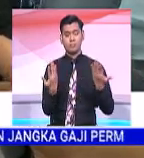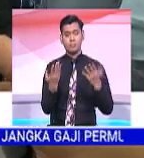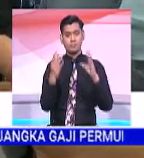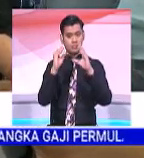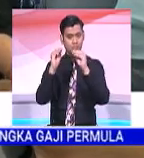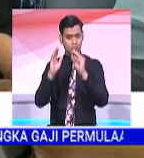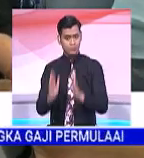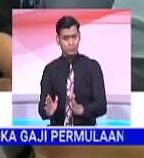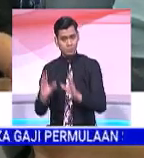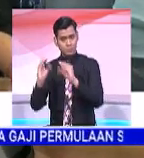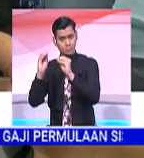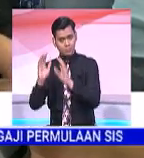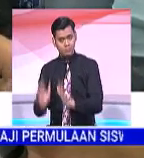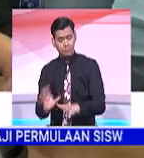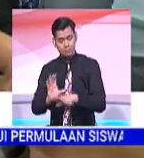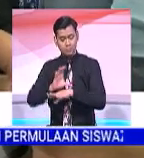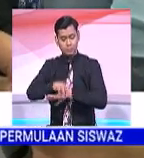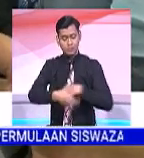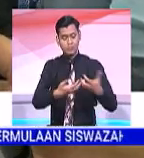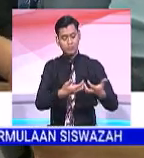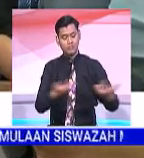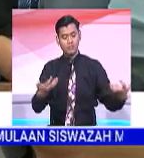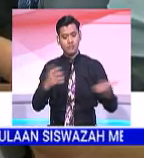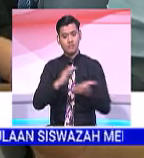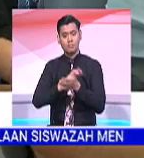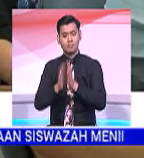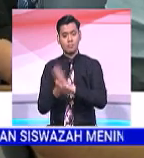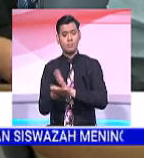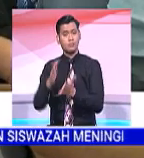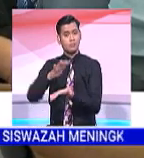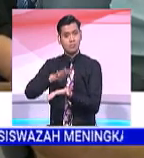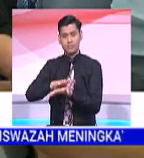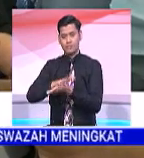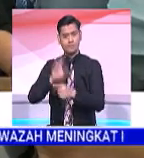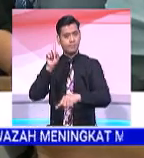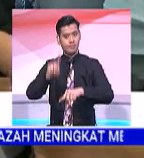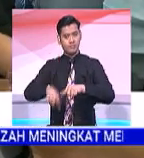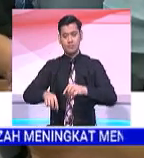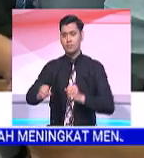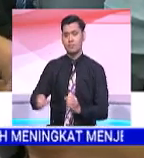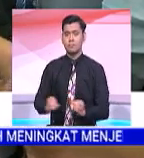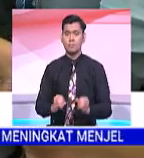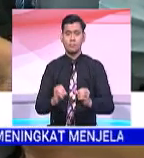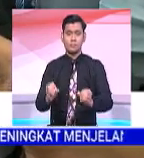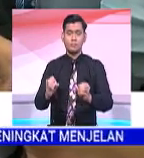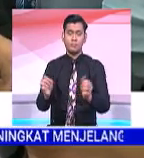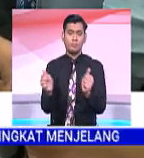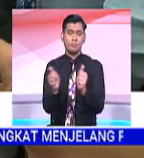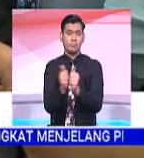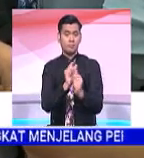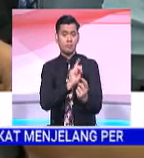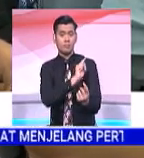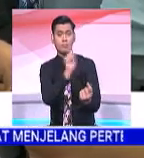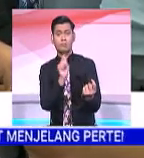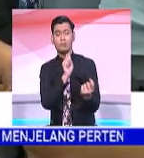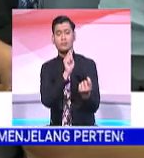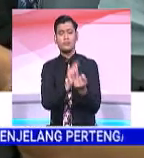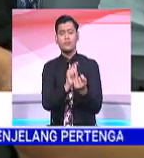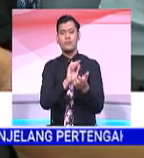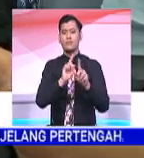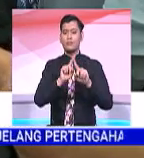Sabah bersama Konstantin Palawan membawakan fokus persempadanan semula kawasan bagi mewujudkan jawatan ketua